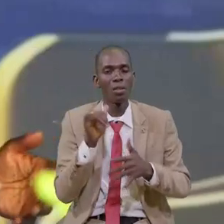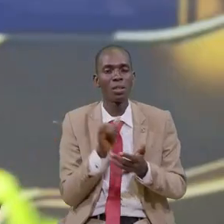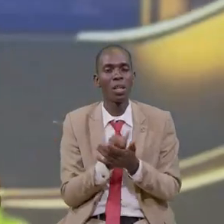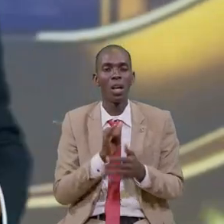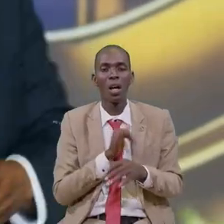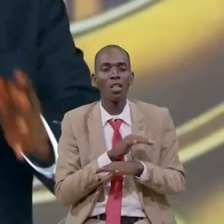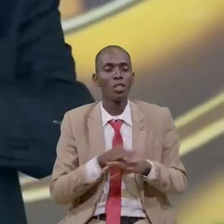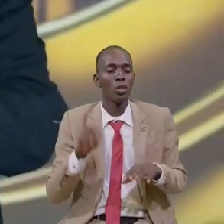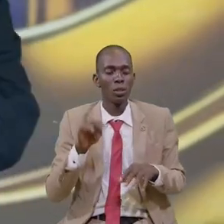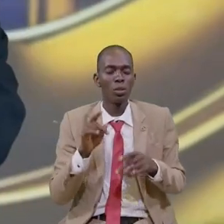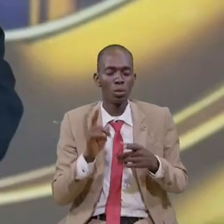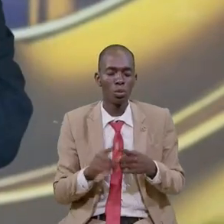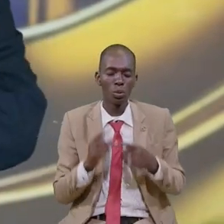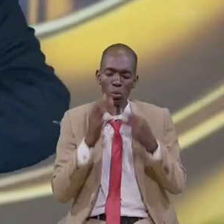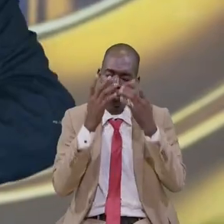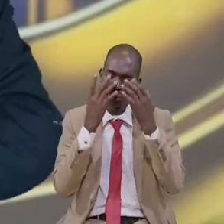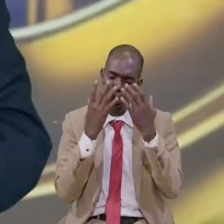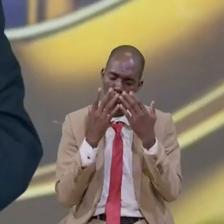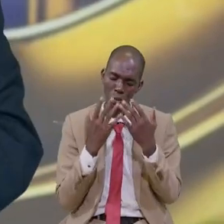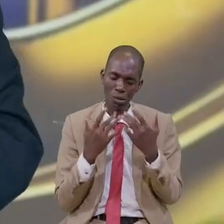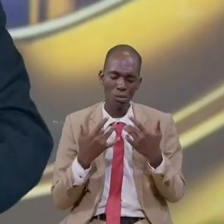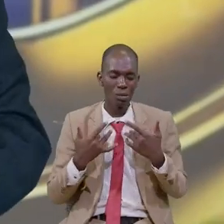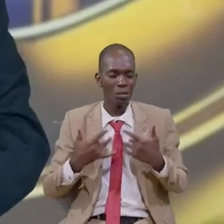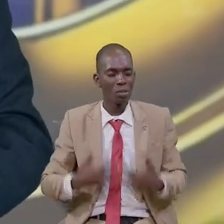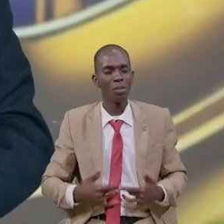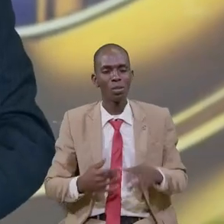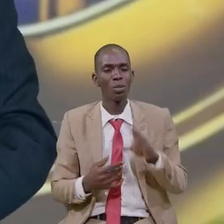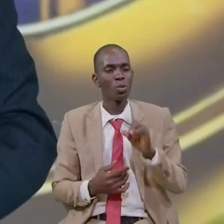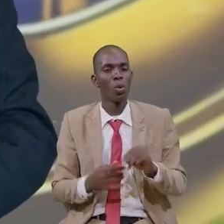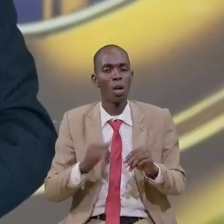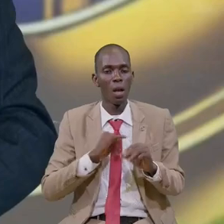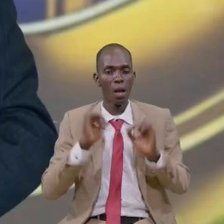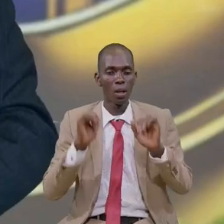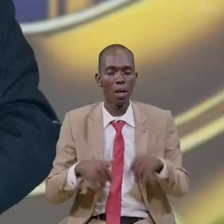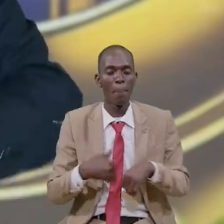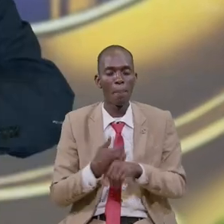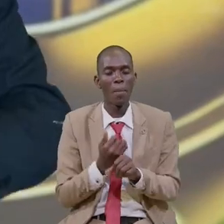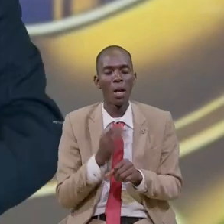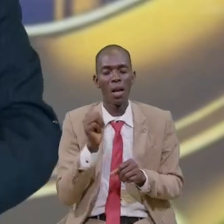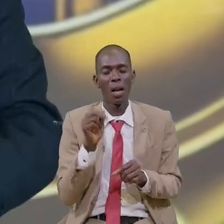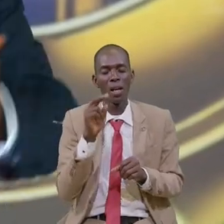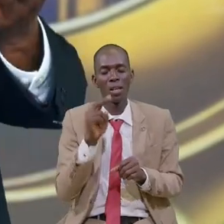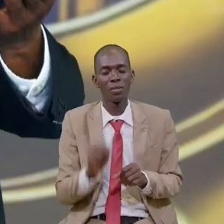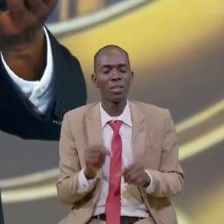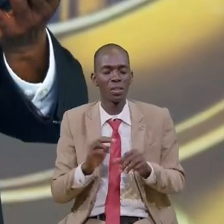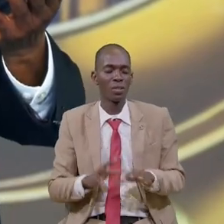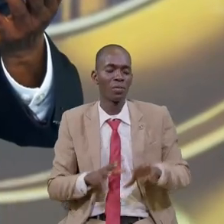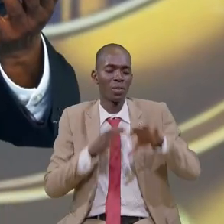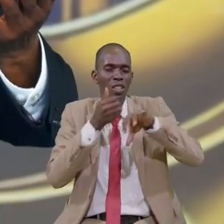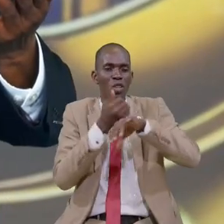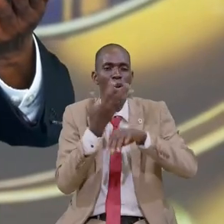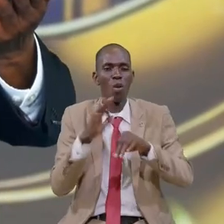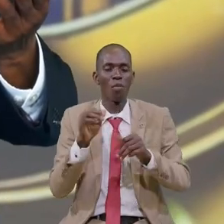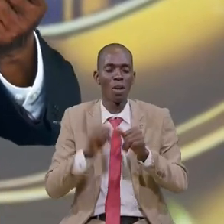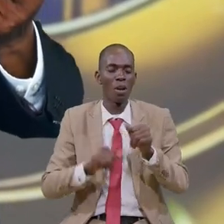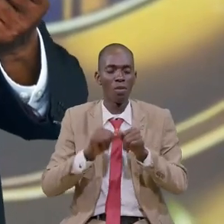de pleurer ou tourner autour de la montagne. Je peux tirer avantage de toute montagne dans la vie. Et toi